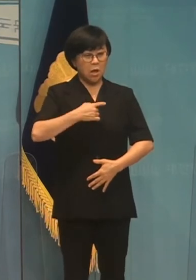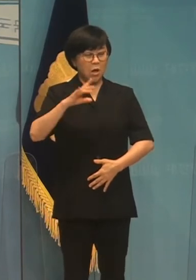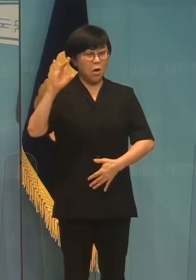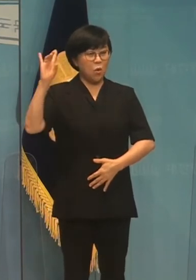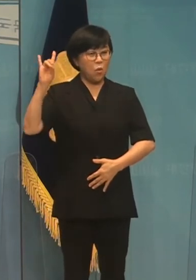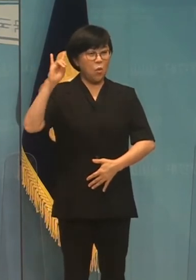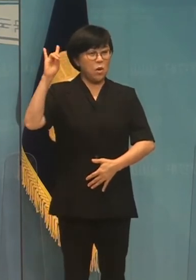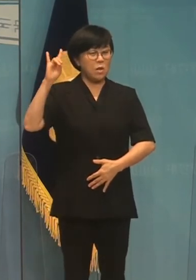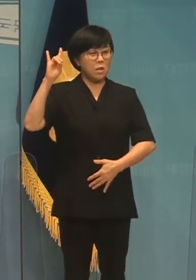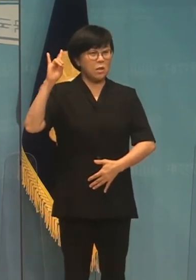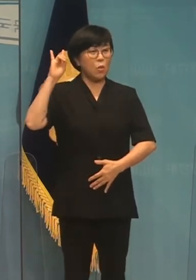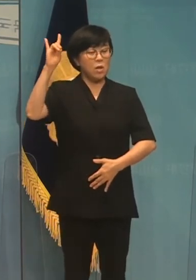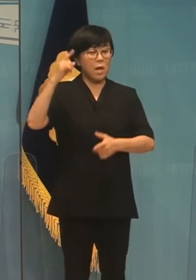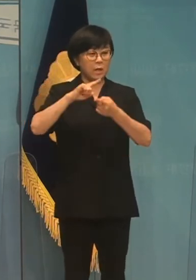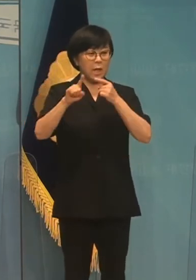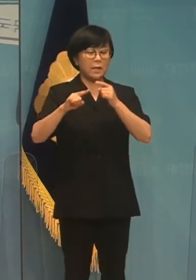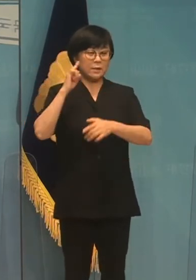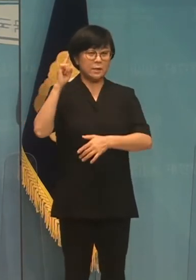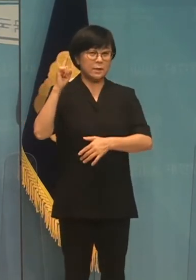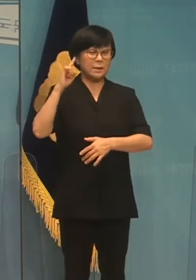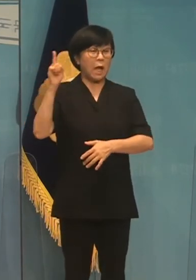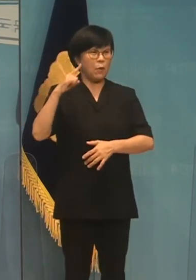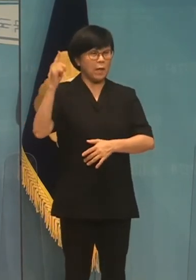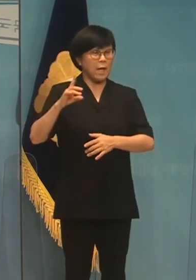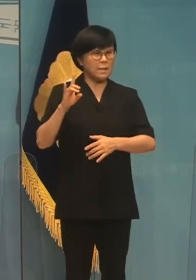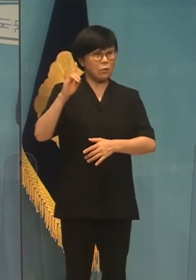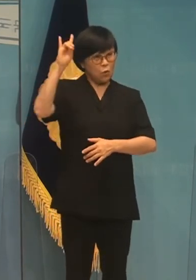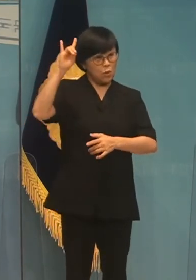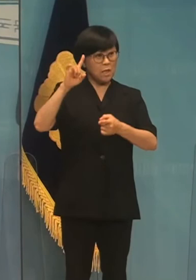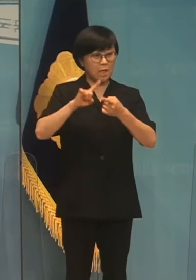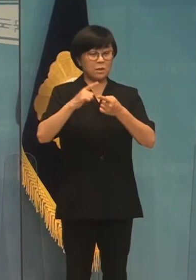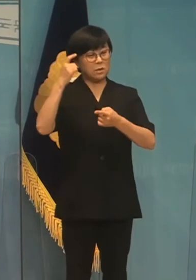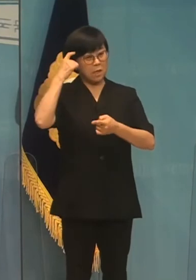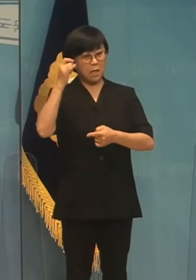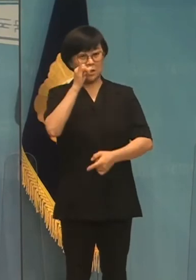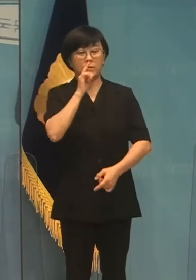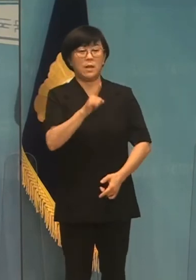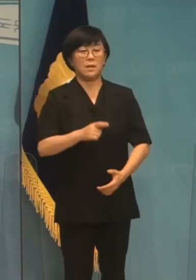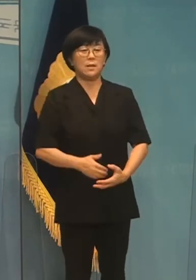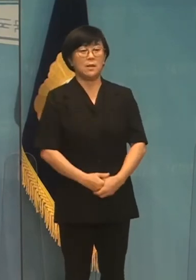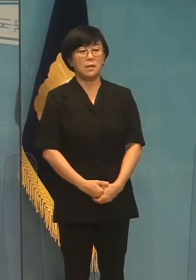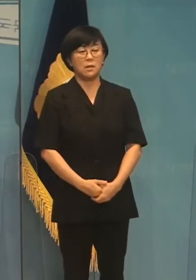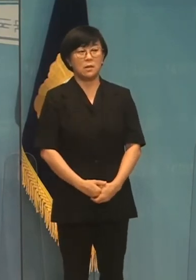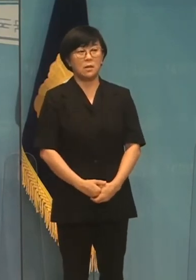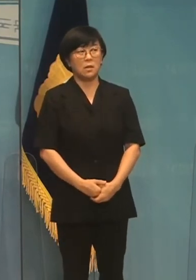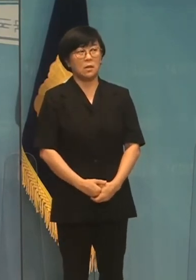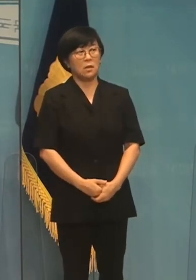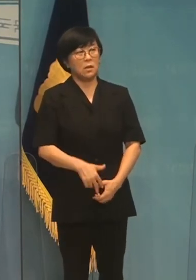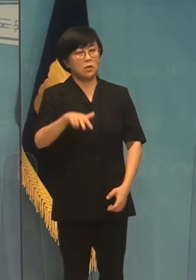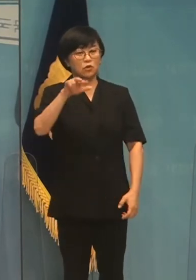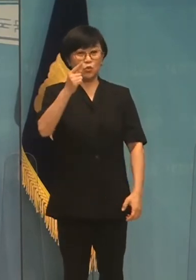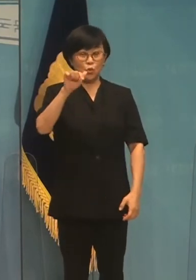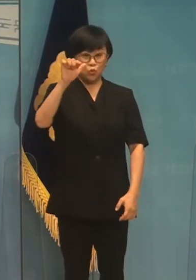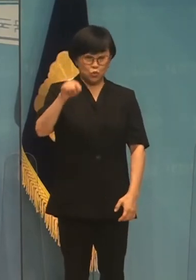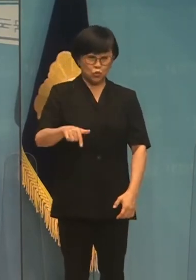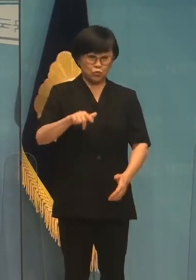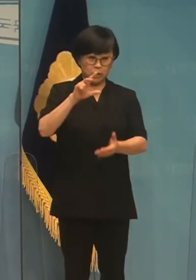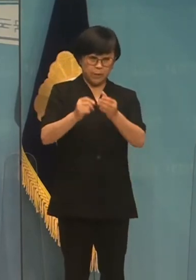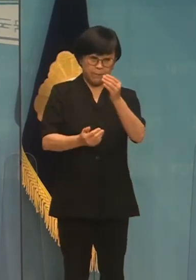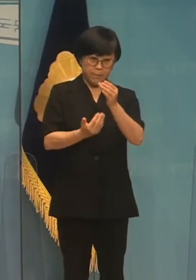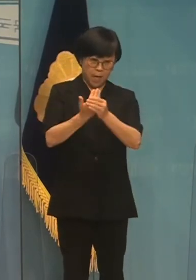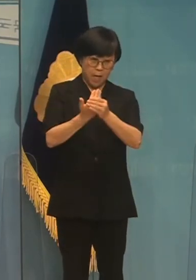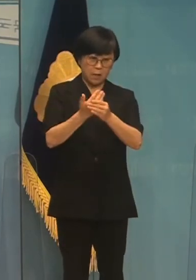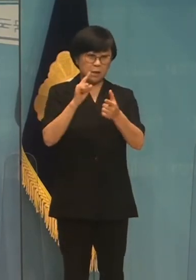싸우는 다윗처럼 거하게 맞서 싸운다고 생각합니다. 조국 사태 당시